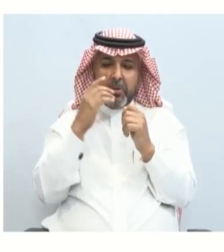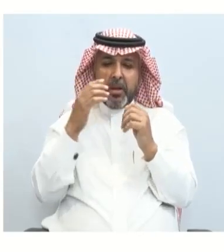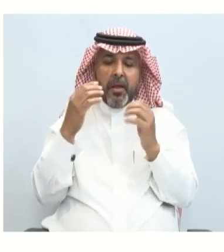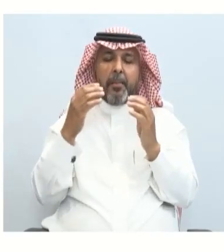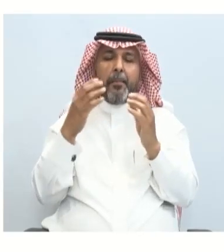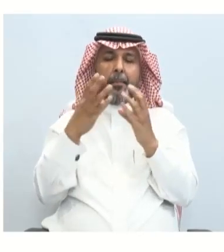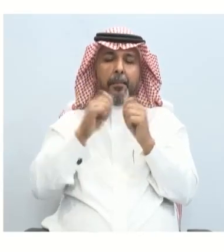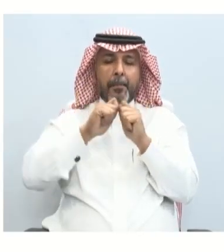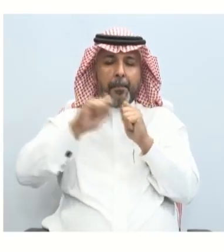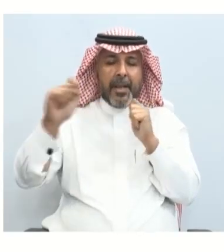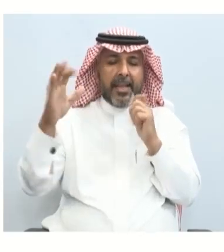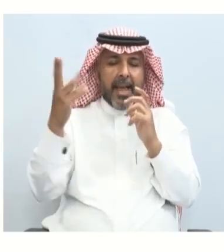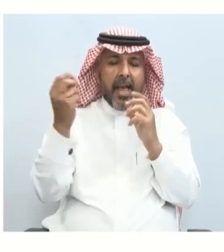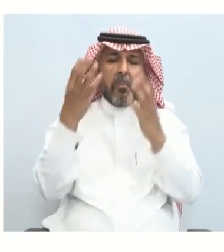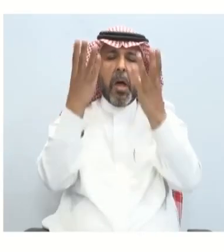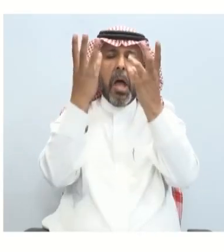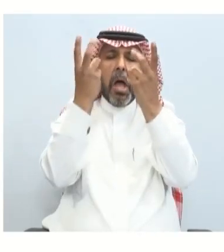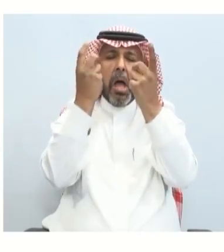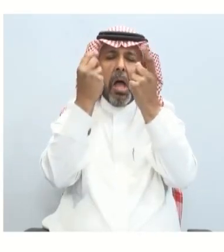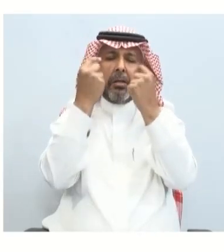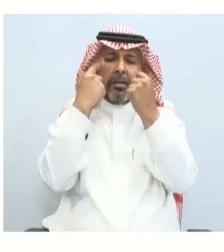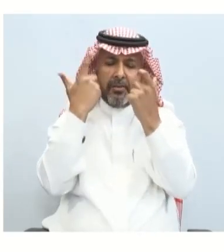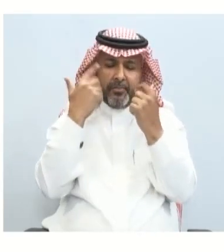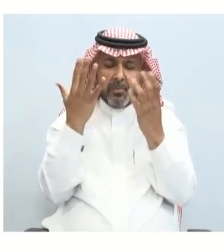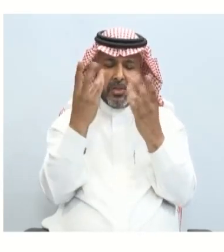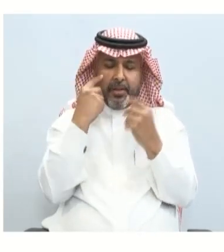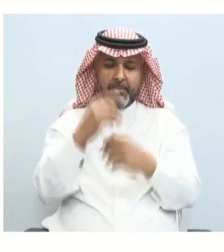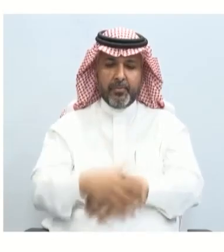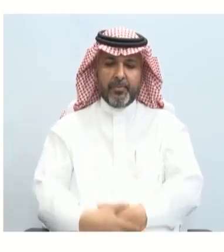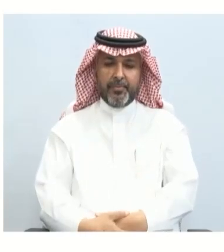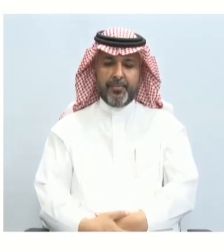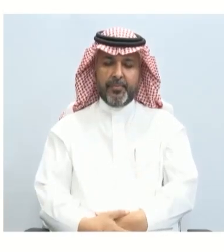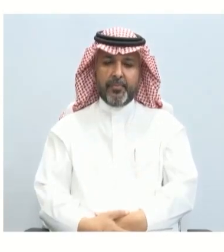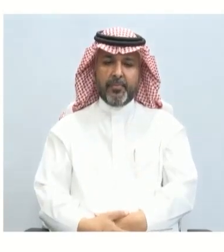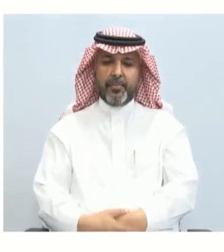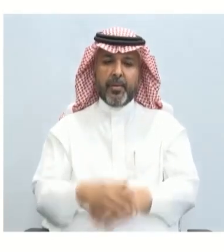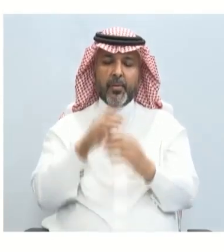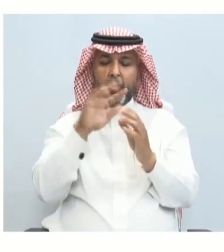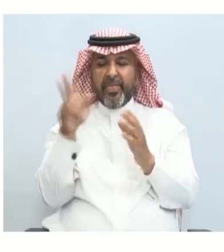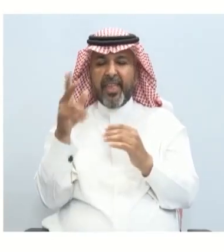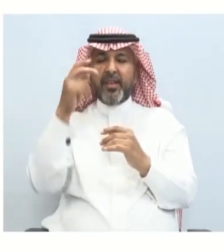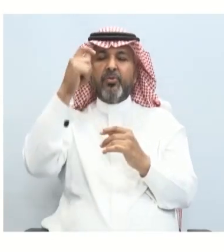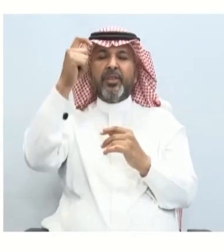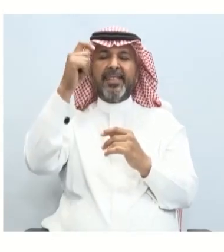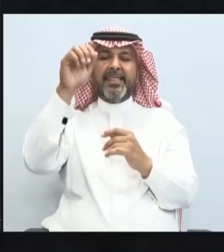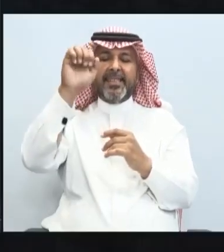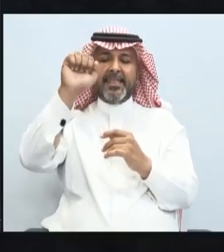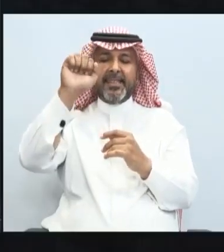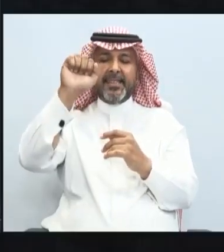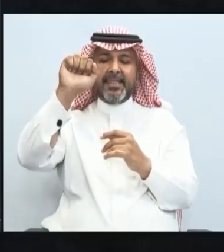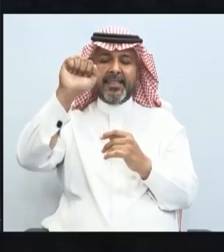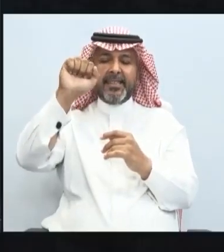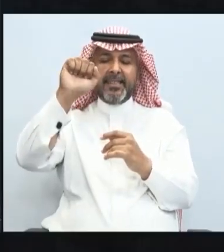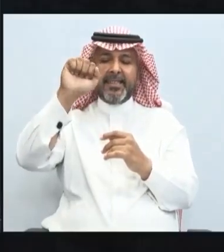الحقيقيه داله السك ستكون غير معرفه مع التان يعني زي التان ستكون غير معرفه عند ال 90 وعند